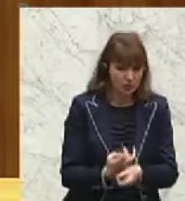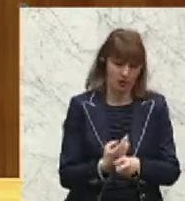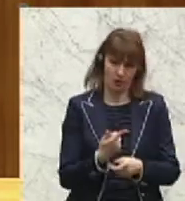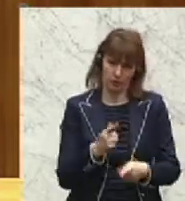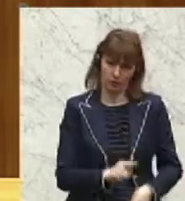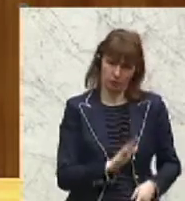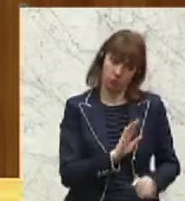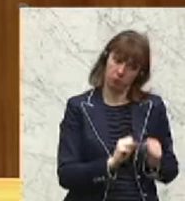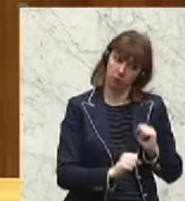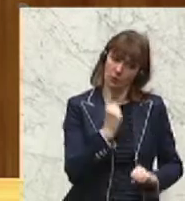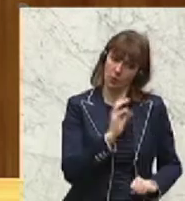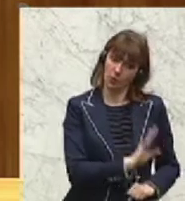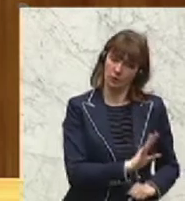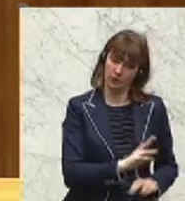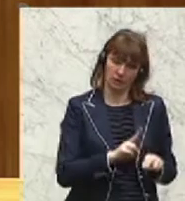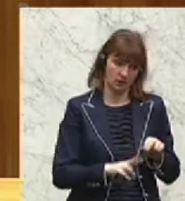Niederösterreich.